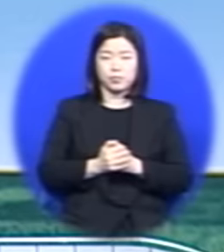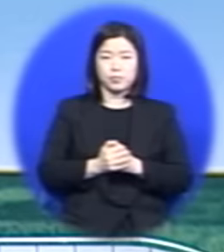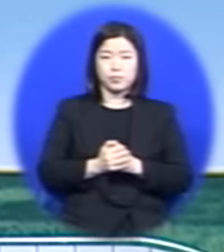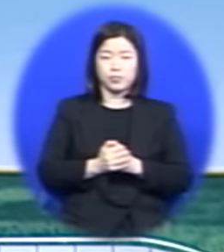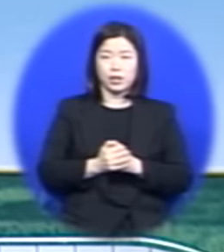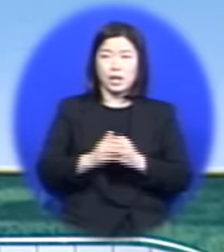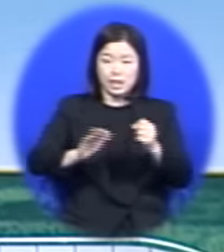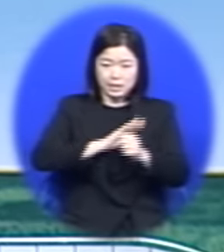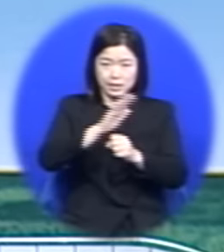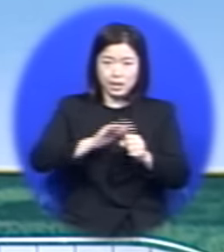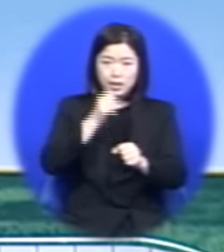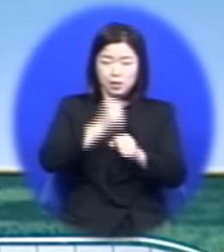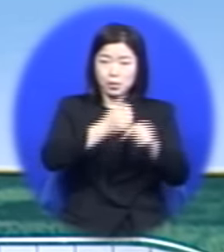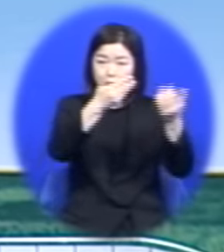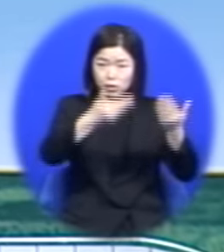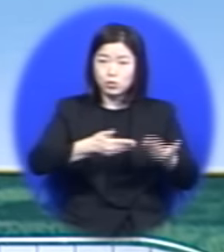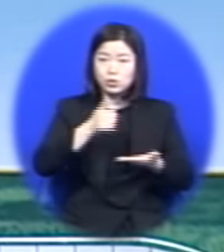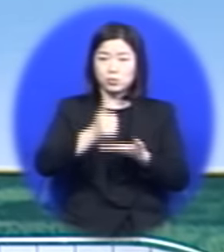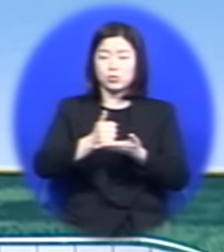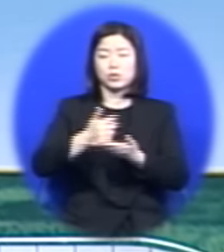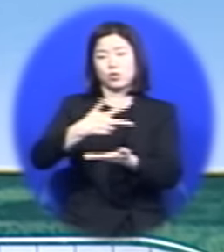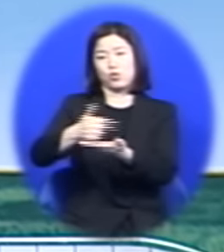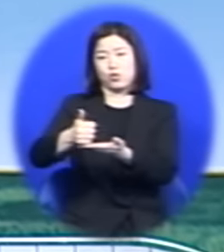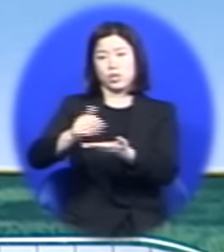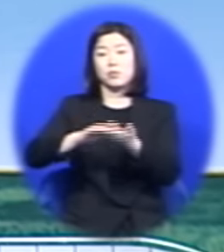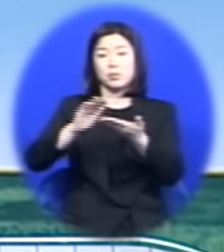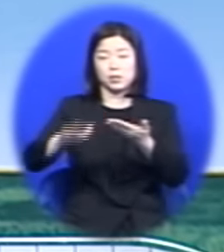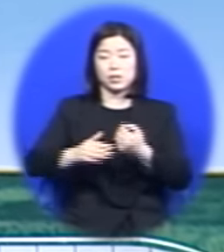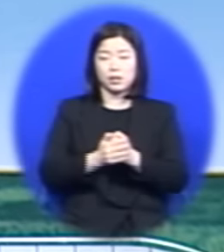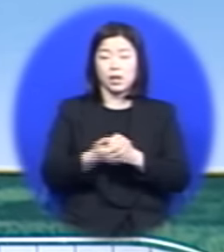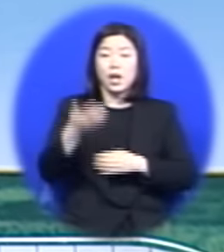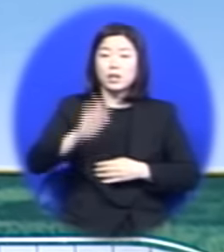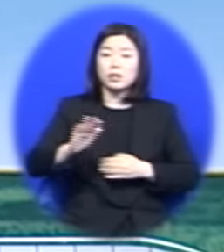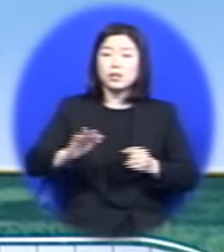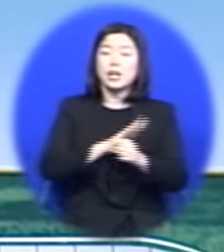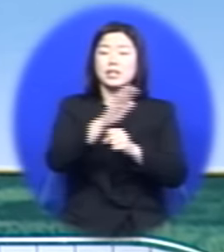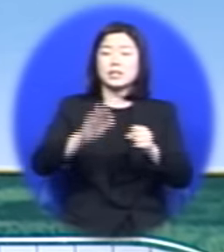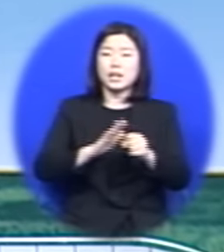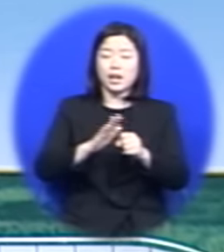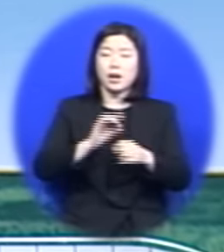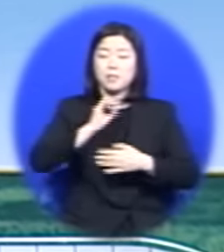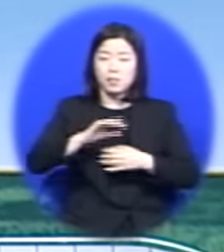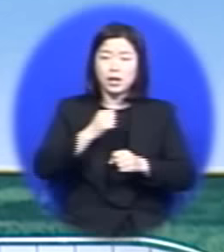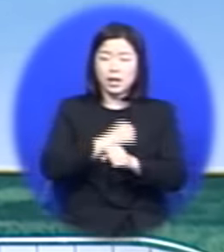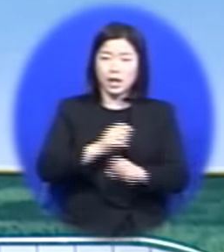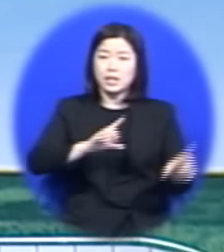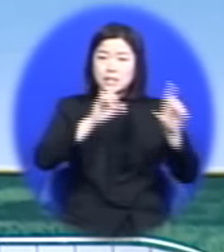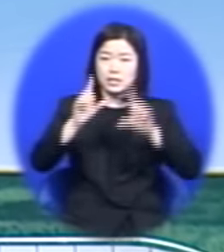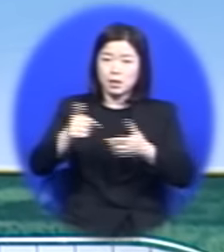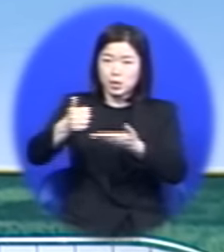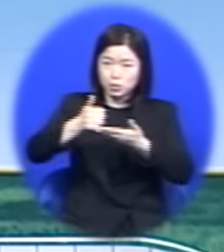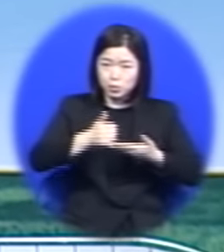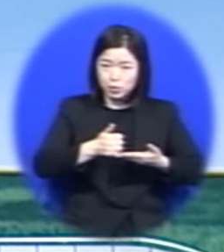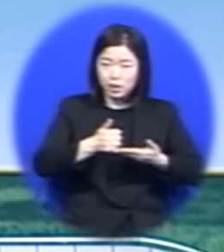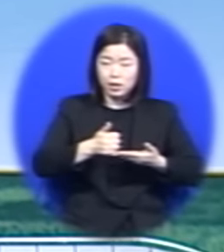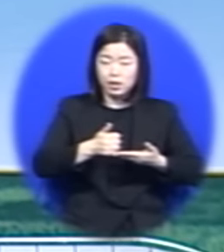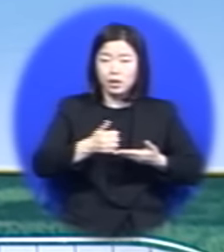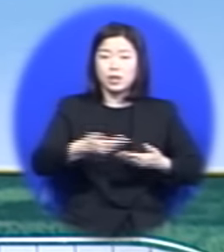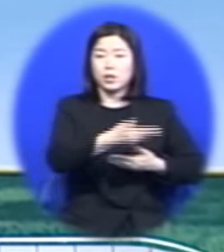바랍니다. 사랑하게 만들어주신 분은 주님이세요. 그러나 사랑만 하며 사는 삶으로의 초대를